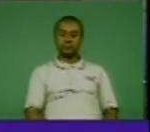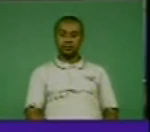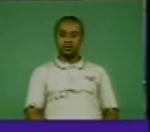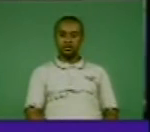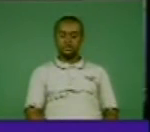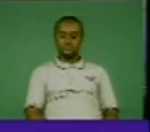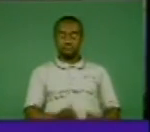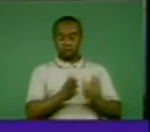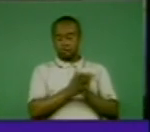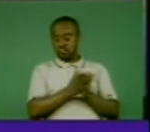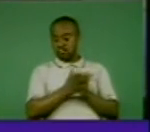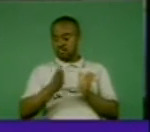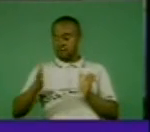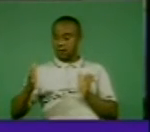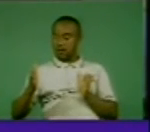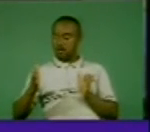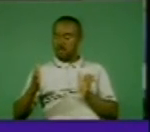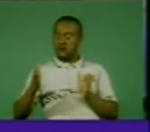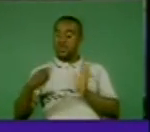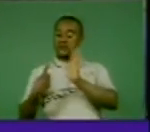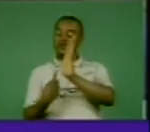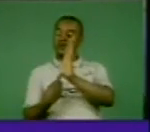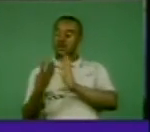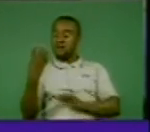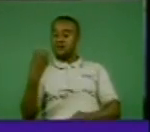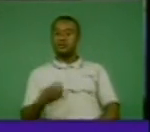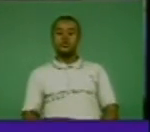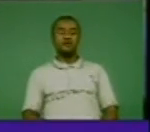mpaka ibara ya 64.